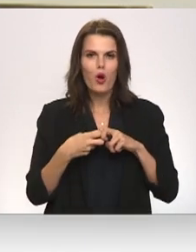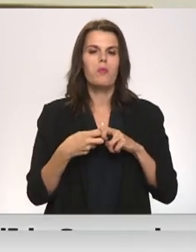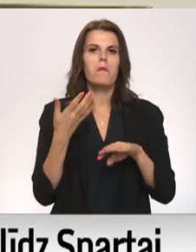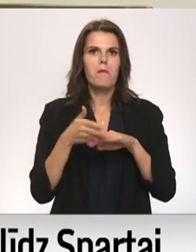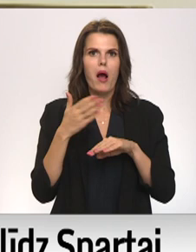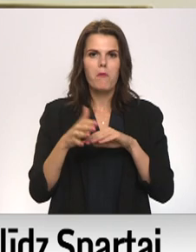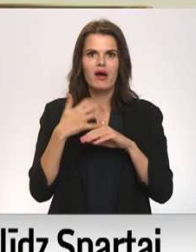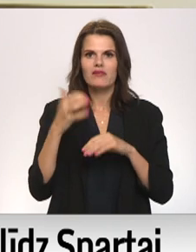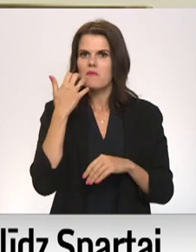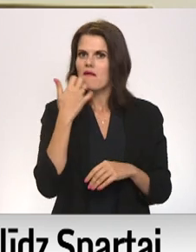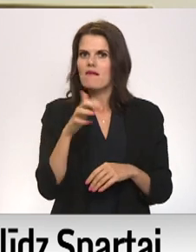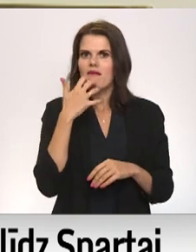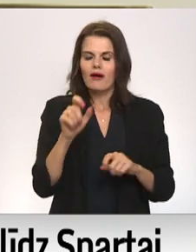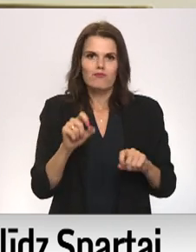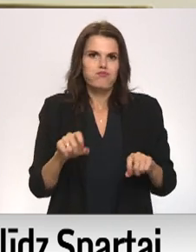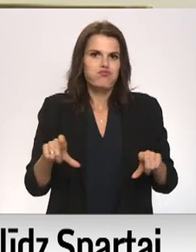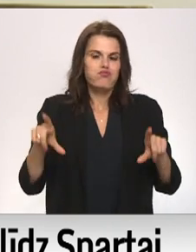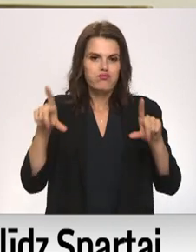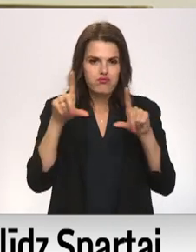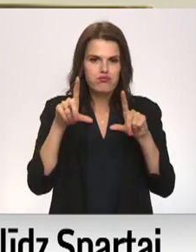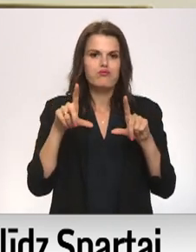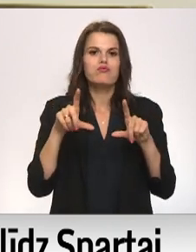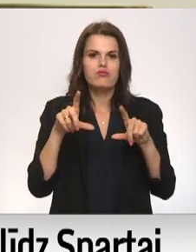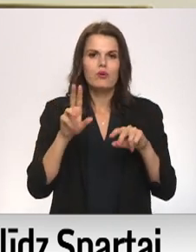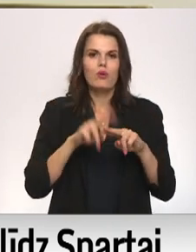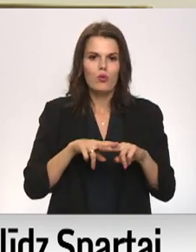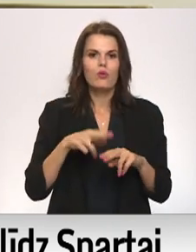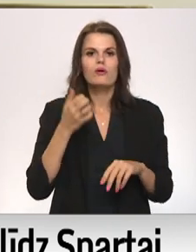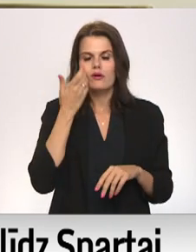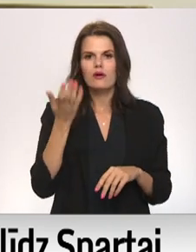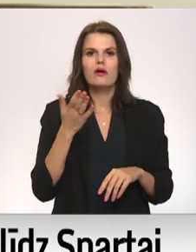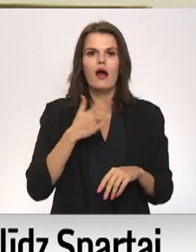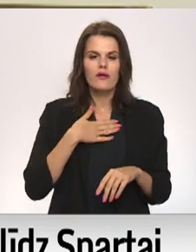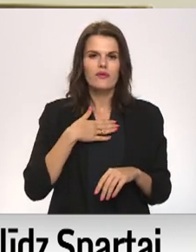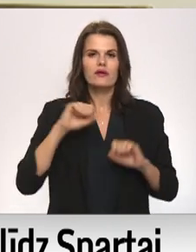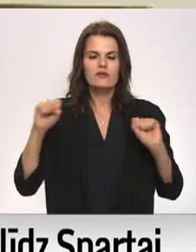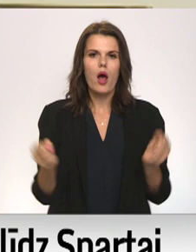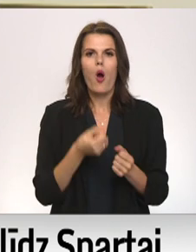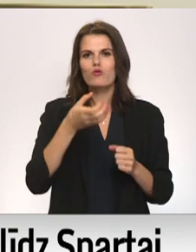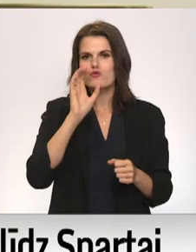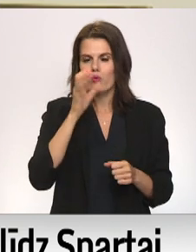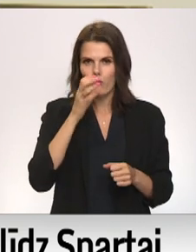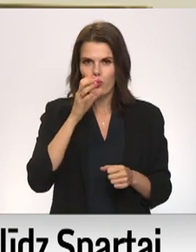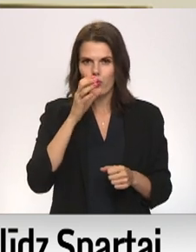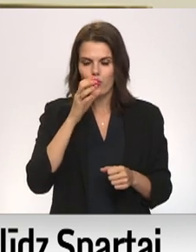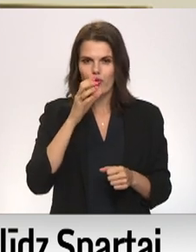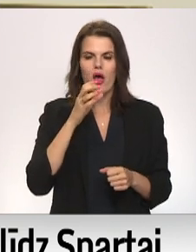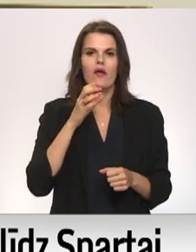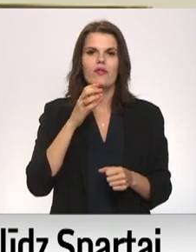karstums sāka pieņemties spēkā. Un kad es uzlēju augstu ūdenis uz